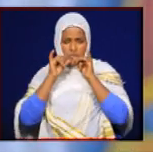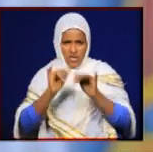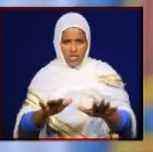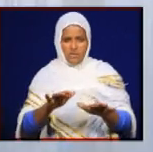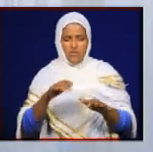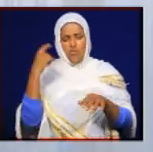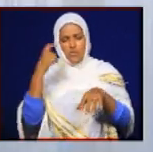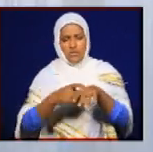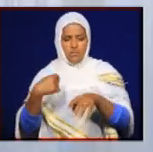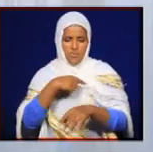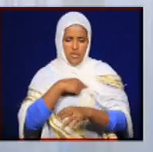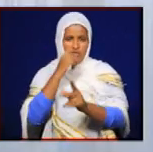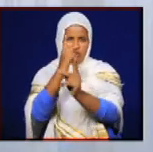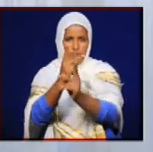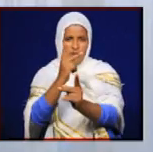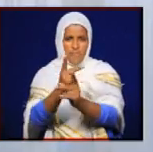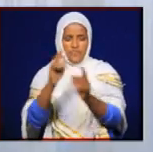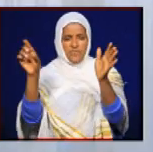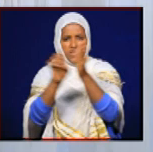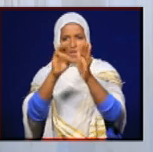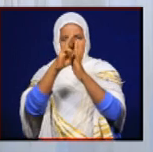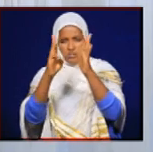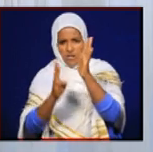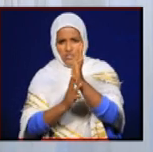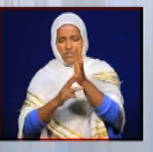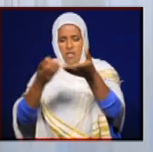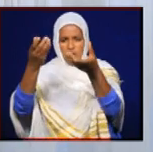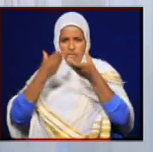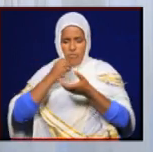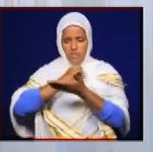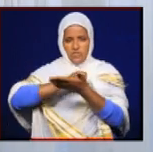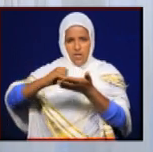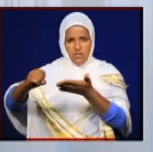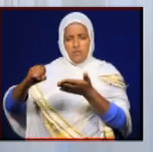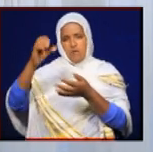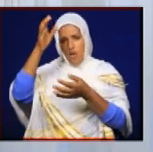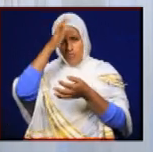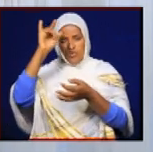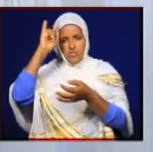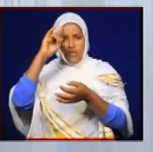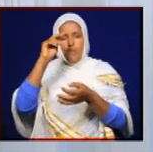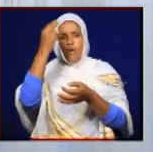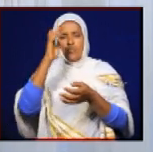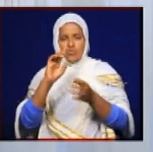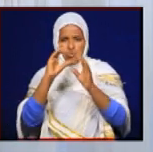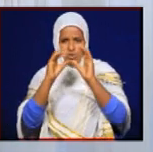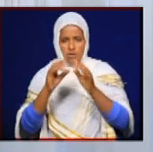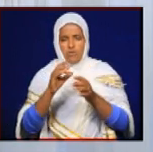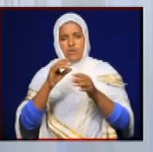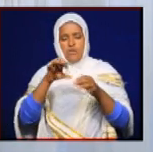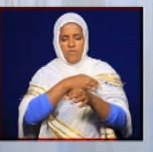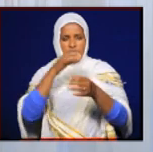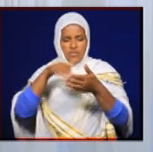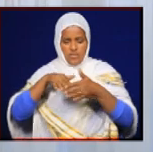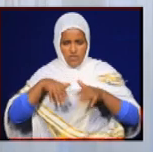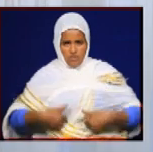ረዴት በረከትህ ሁሌም ትጠብቀኝ ህግና ስርዓትህን ያስተማርክ ጻድቅ አቡነ ዜና ማርቆስ ወይ